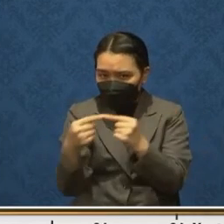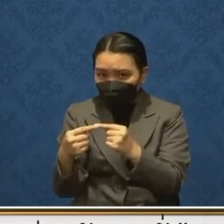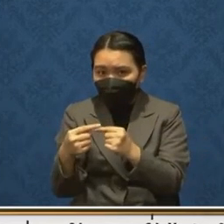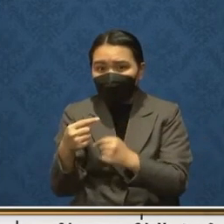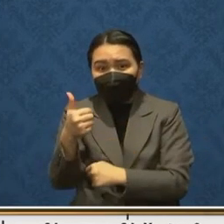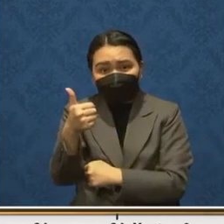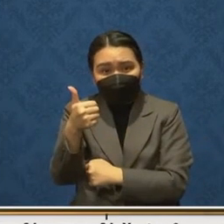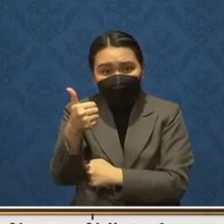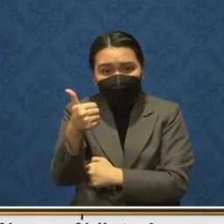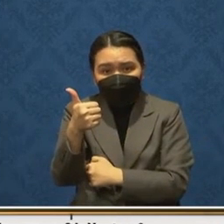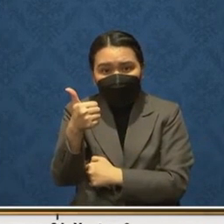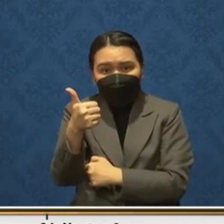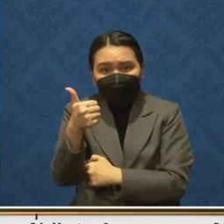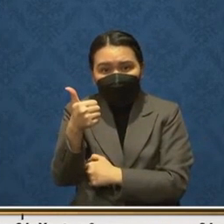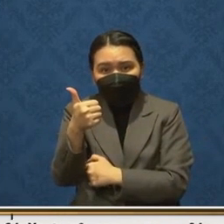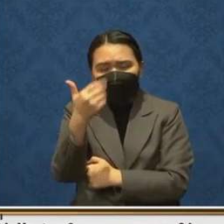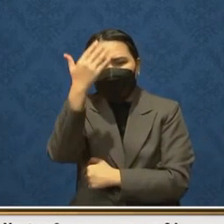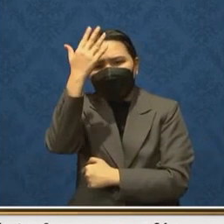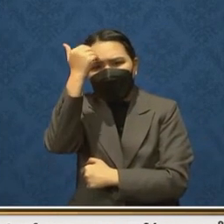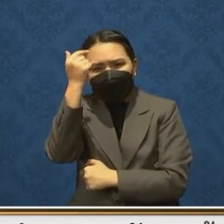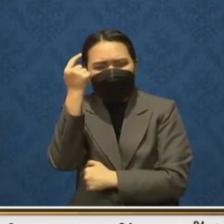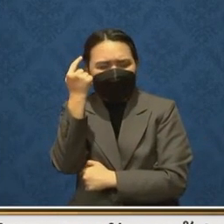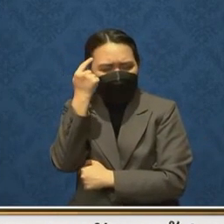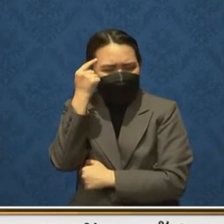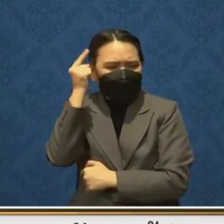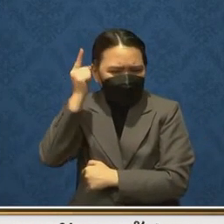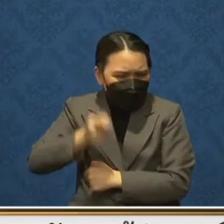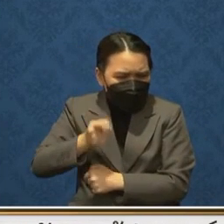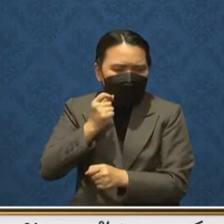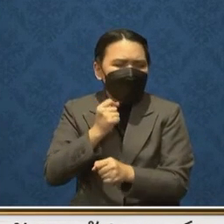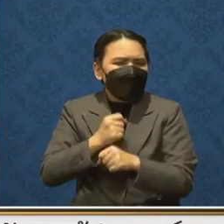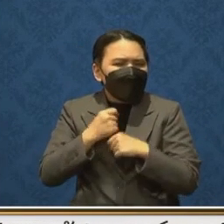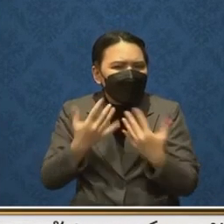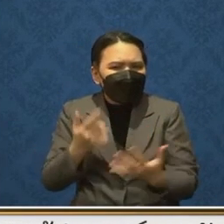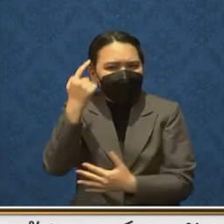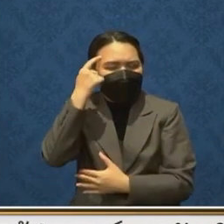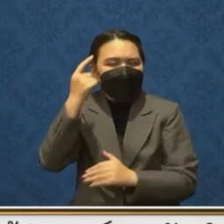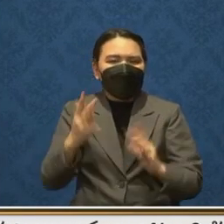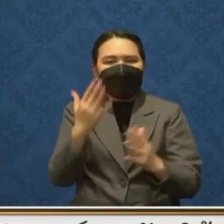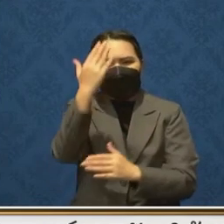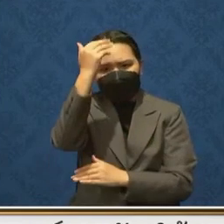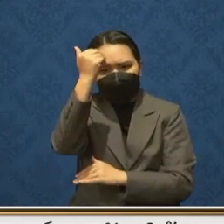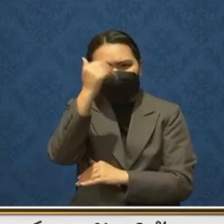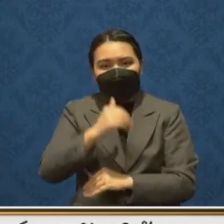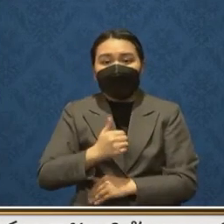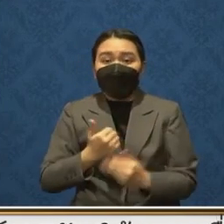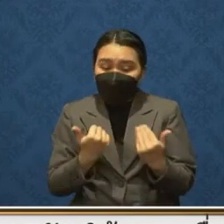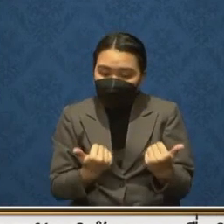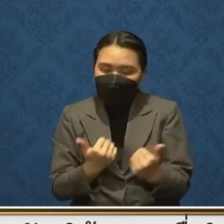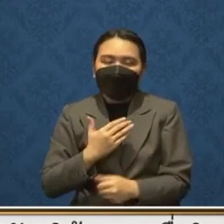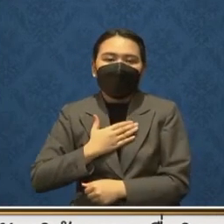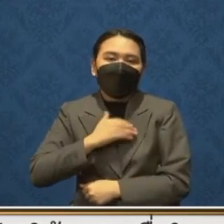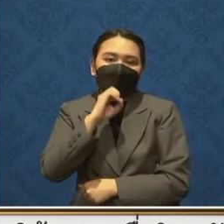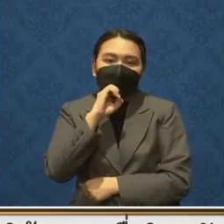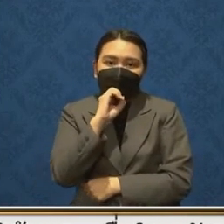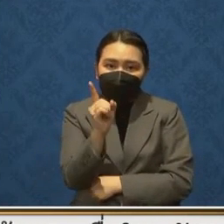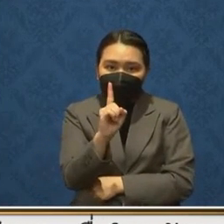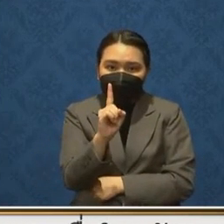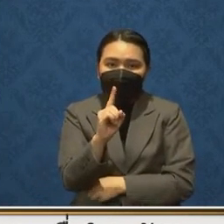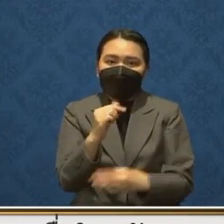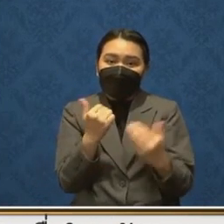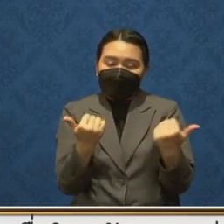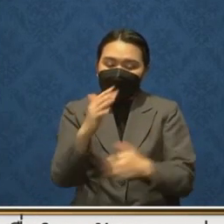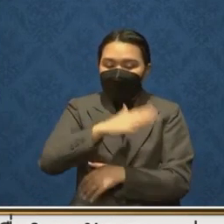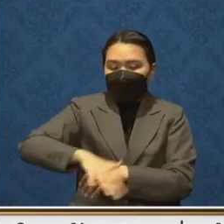ทำอย่นี้ได้อย่างไรแลครัทำไมไม่คิดถงข้ที่จริบ้างวันนี้ผมจะบอกท่านนะครับสิ่ที่เกิดขึ้น